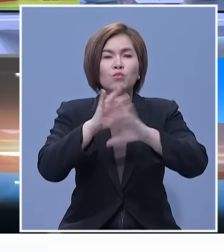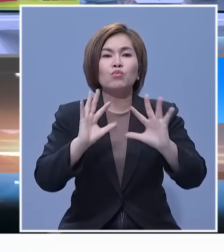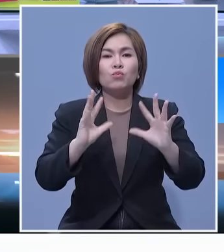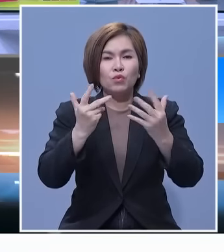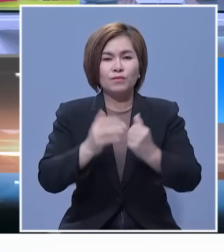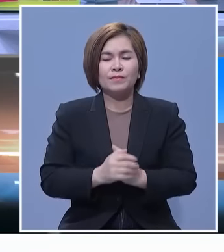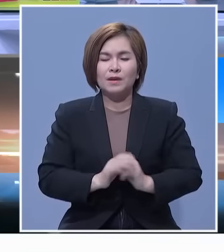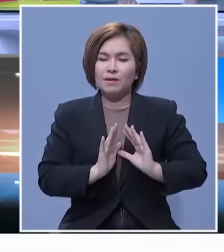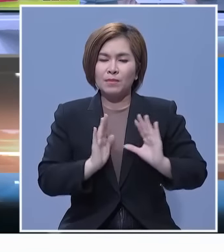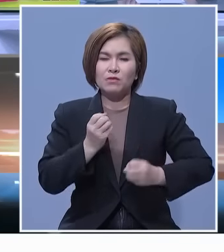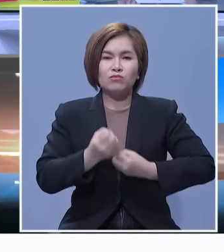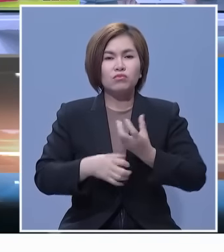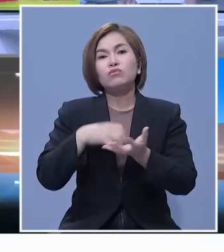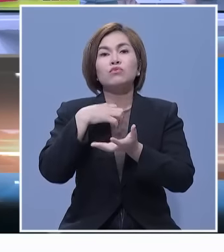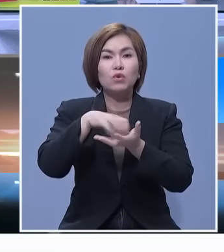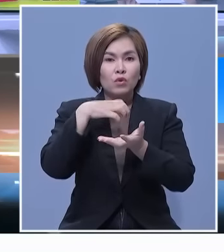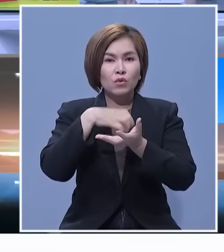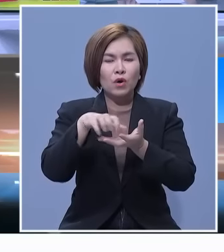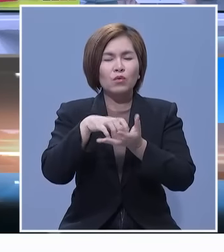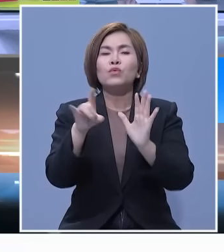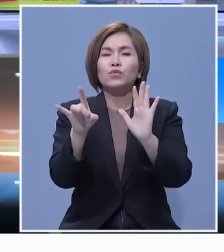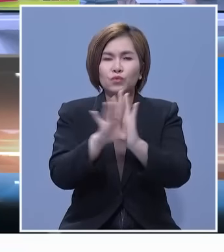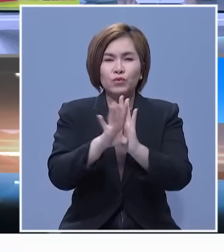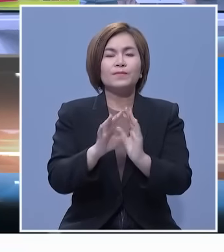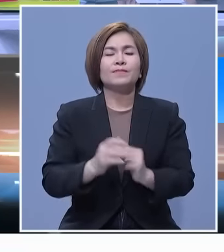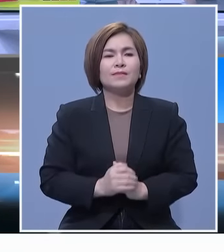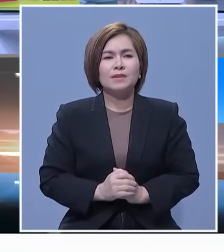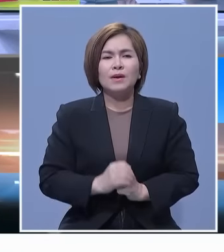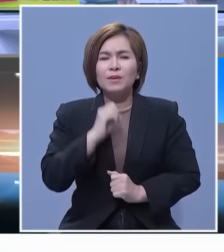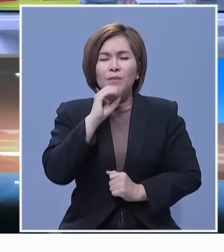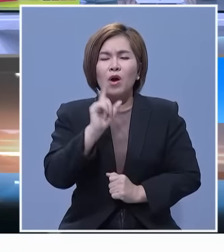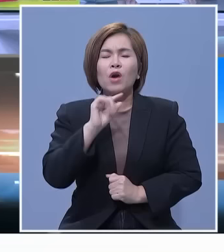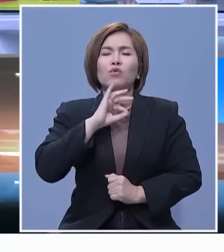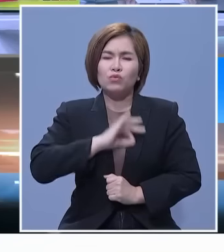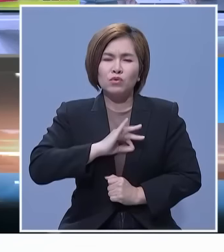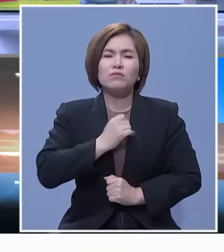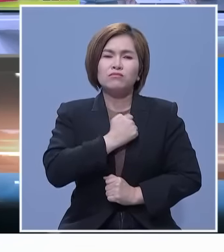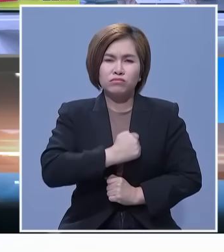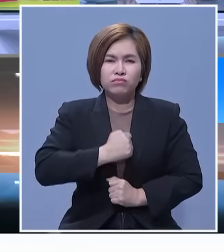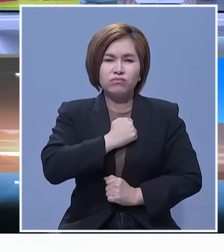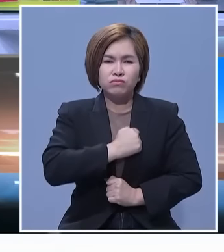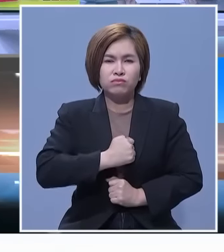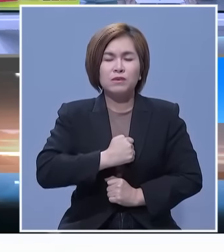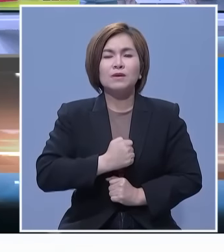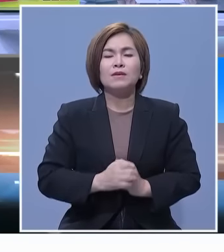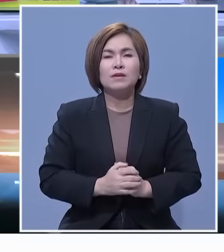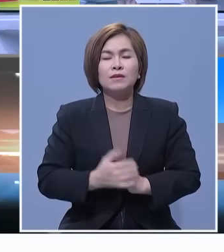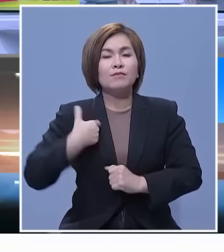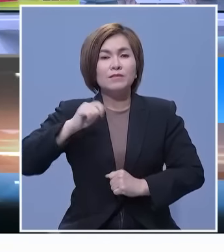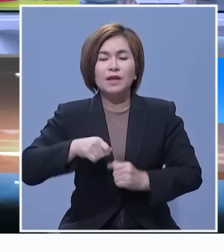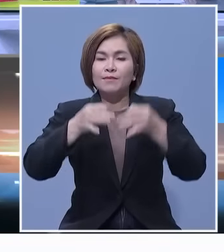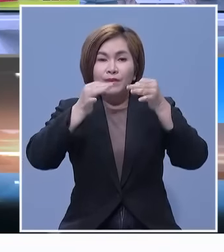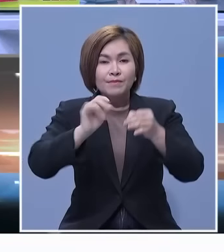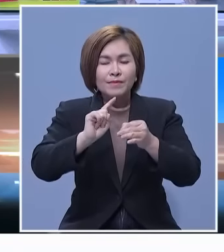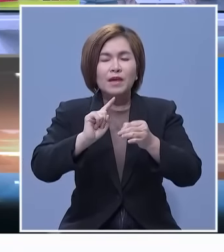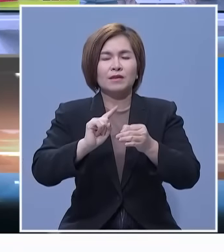ายกออกมาเปิดใจกับสื่อมวลชนเป็นครั้งสุดท้ายแล้วก็บอกว่าตัวเองเนี่ยรู้สึกว่าเสียใจนะคือน้อมรับคำตัดสินของศาล